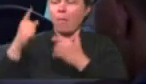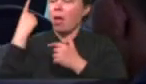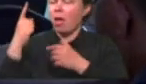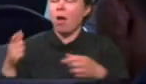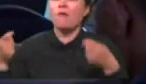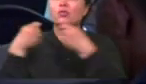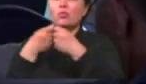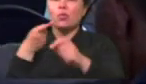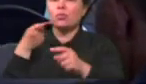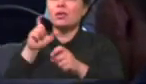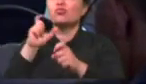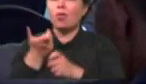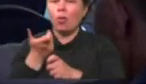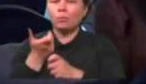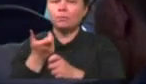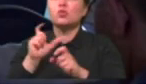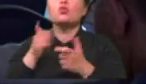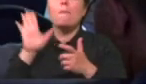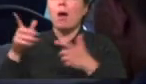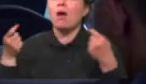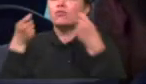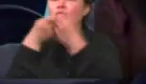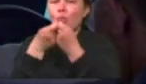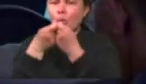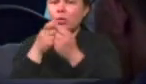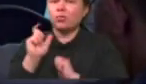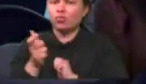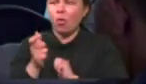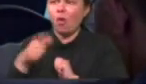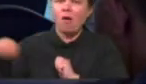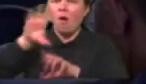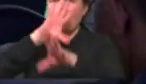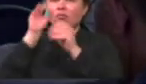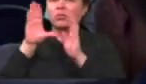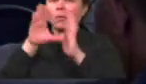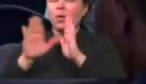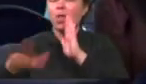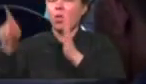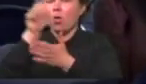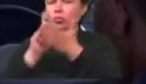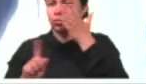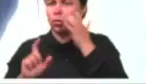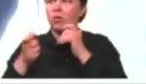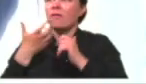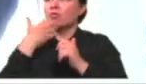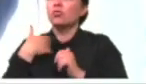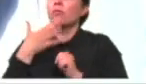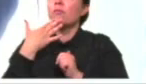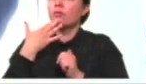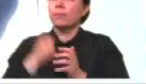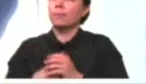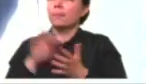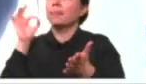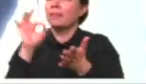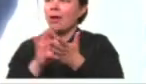wspólny mianownik. No właśnie, jaki wspólny mianownik mają te wszystkie miasta dolnośląskie, które wymieniłem? Na